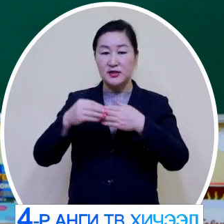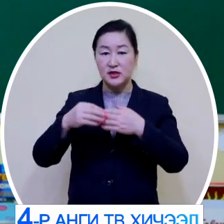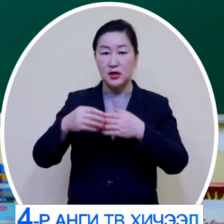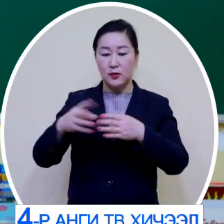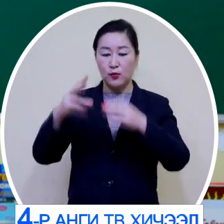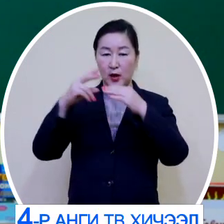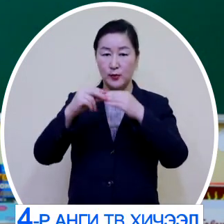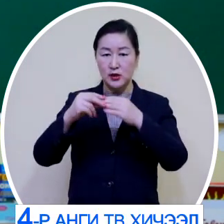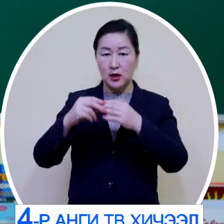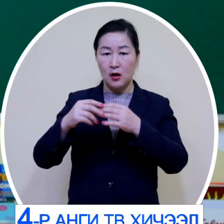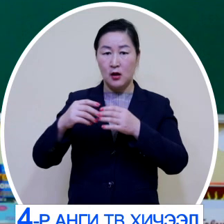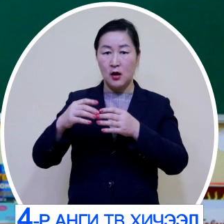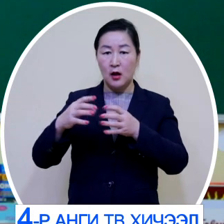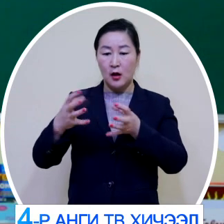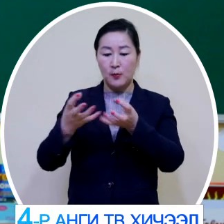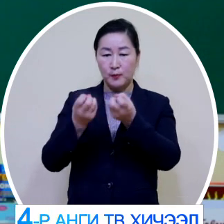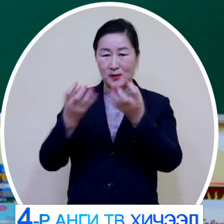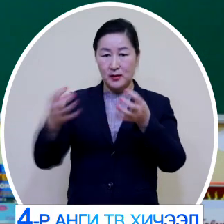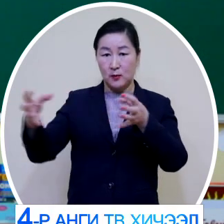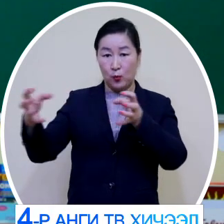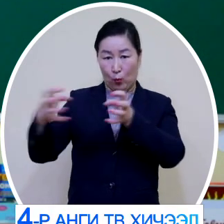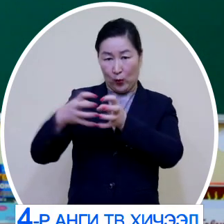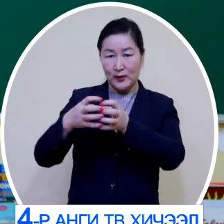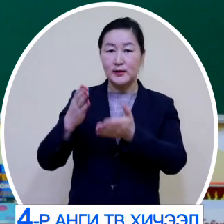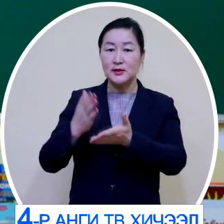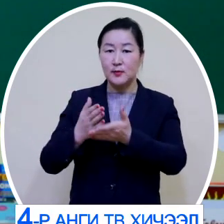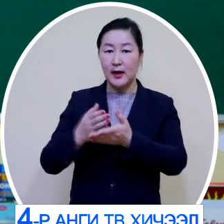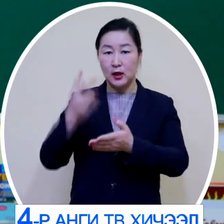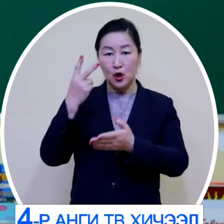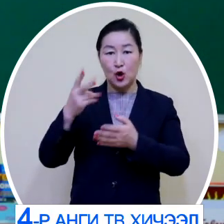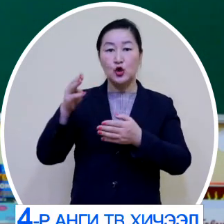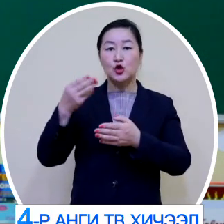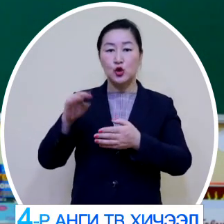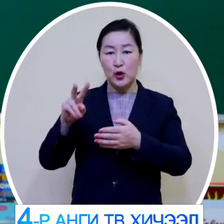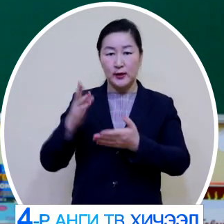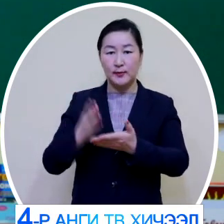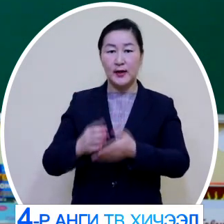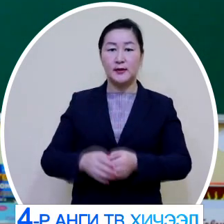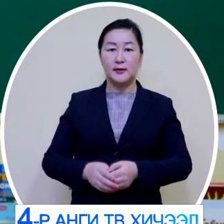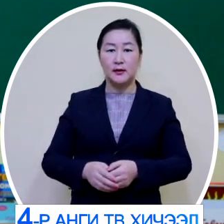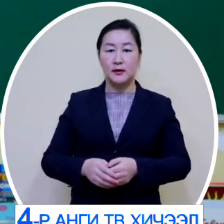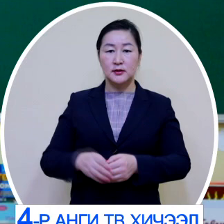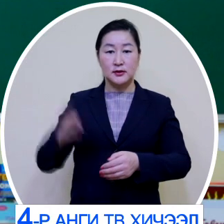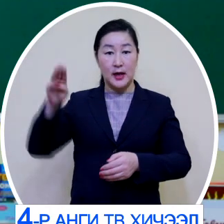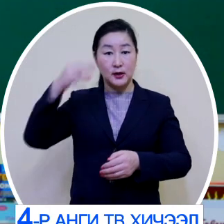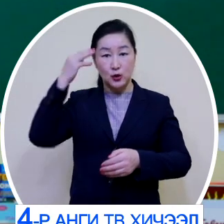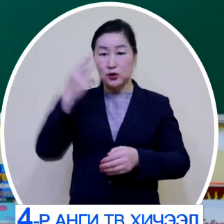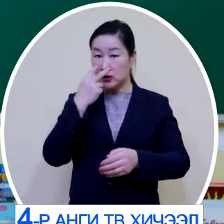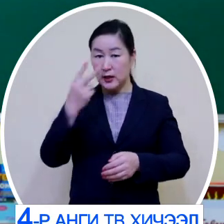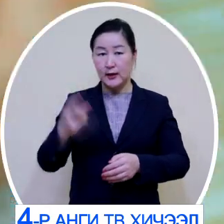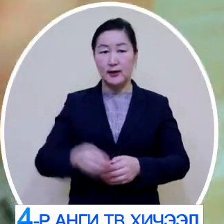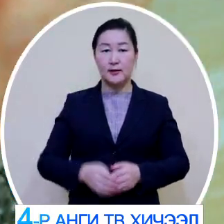мэдээж соронзны маань хамгийн их бичгийн хавчаар татж байгаа хэсэг бол соронзны маань туйл болж байгаа. За, туршаад